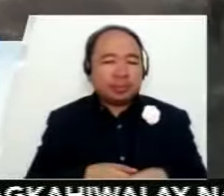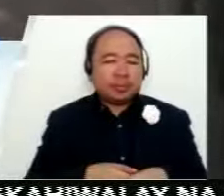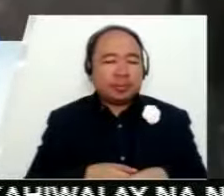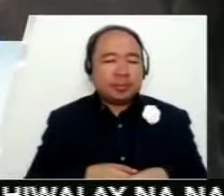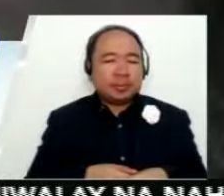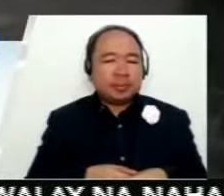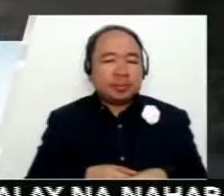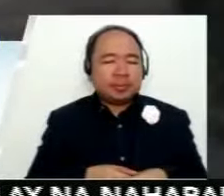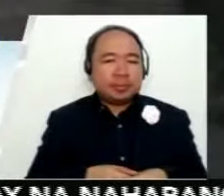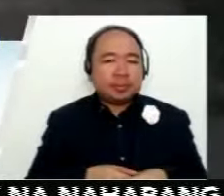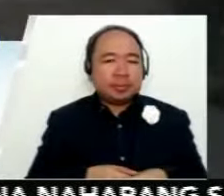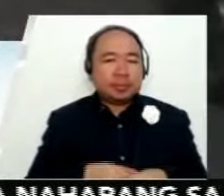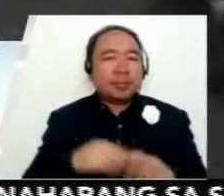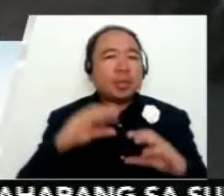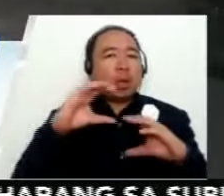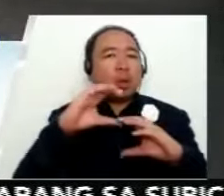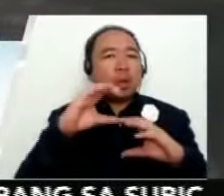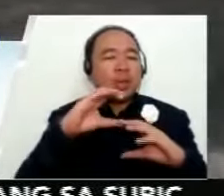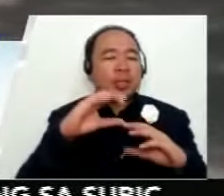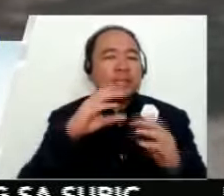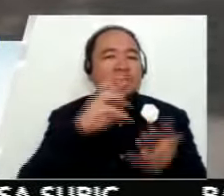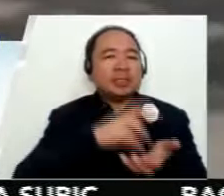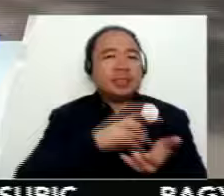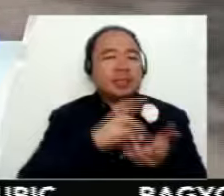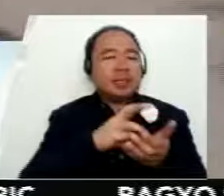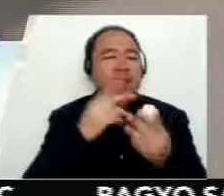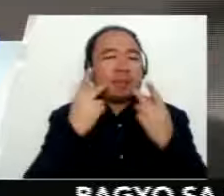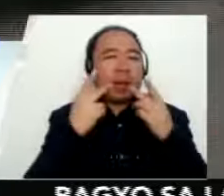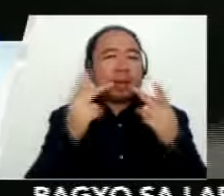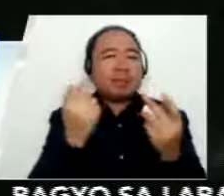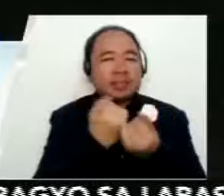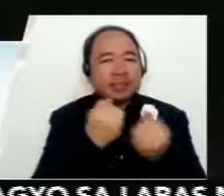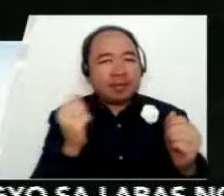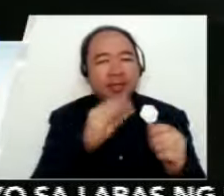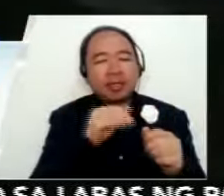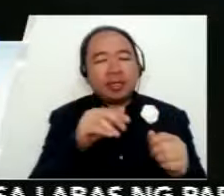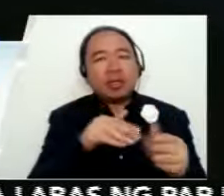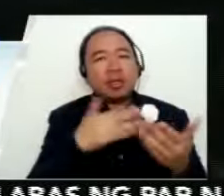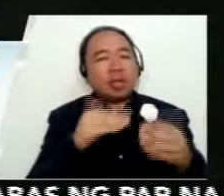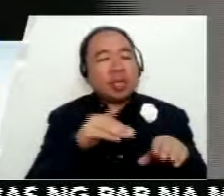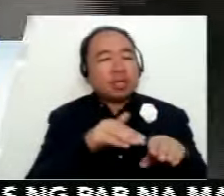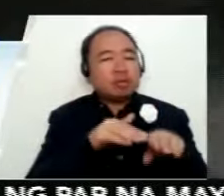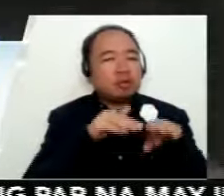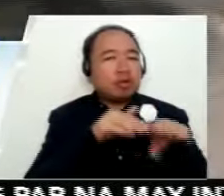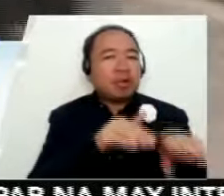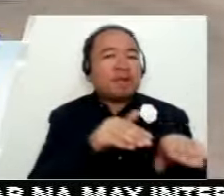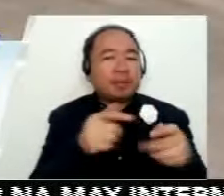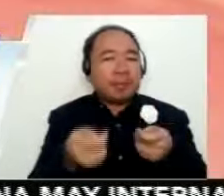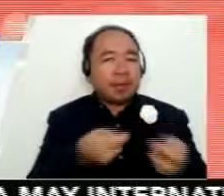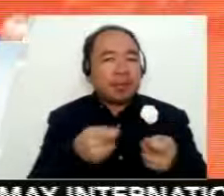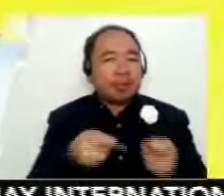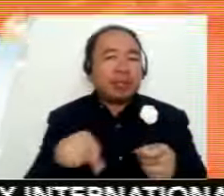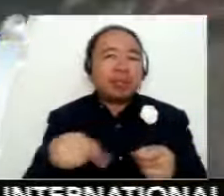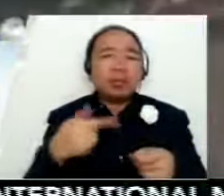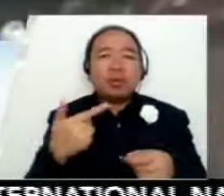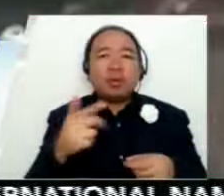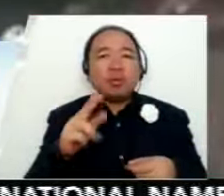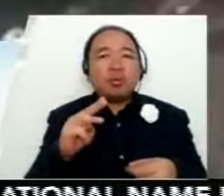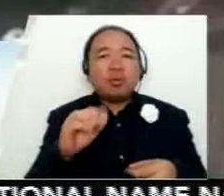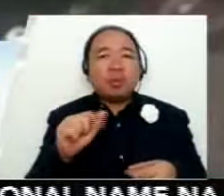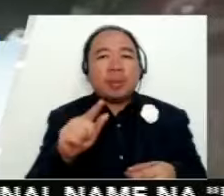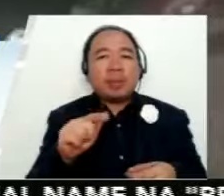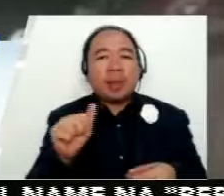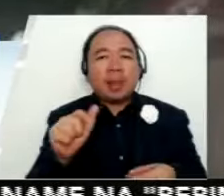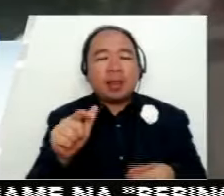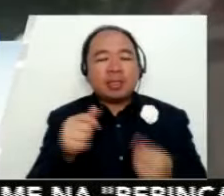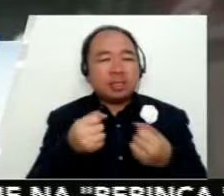Sinuyod ng Caloocan City Public Safety and Traffic Management Department ang Gumamela Street sa Barangay 175.